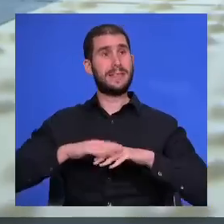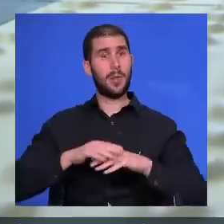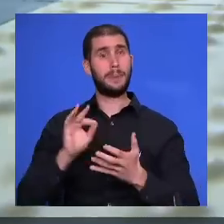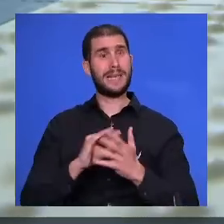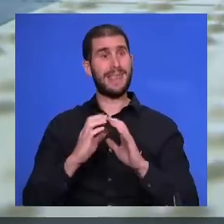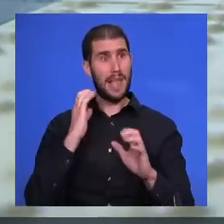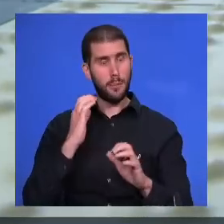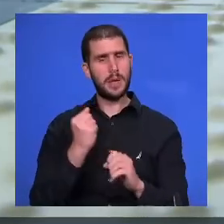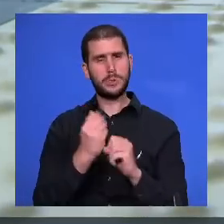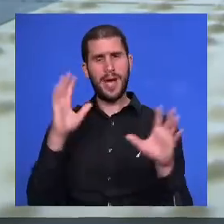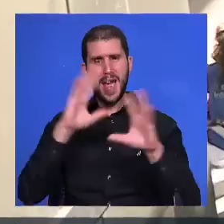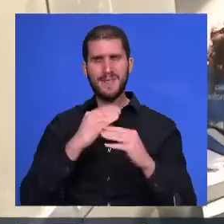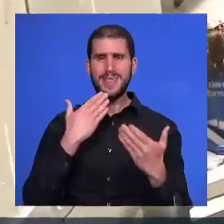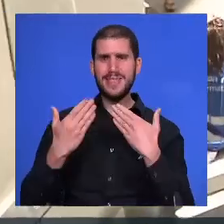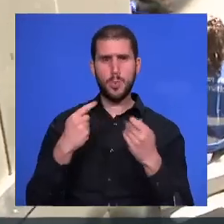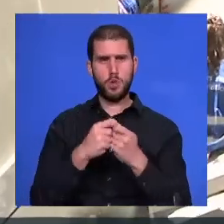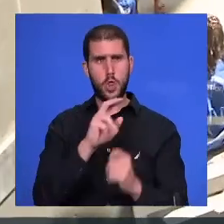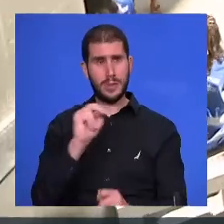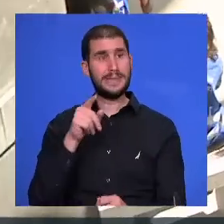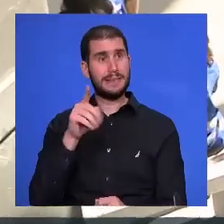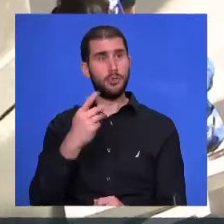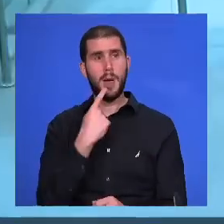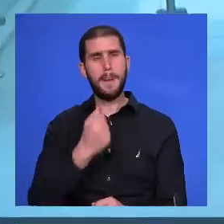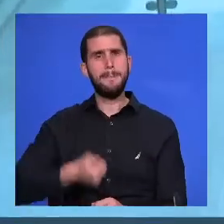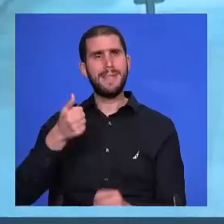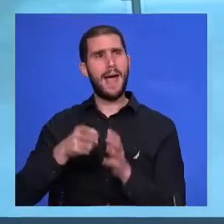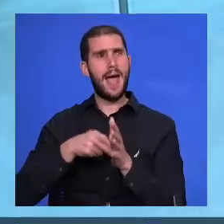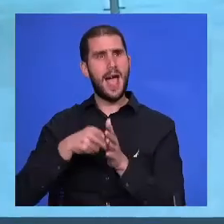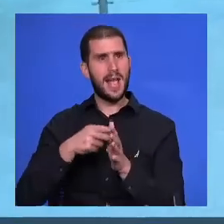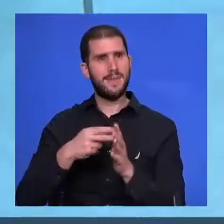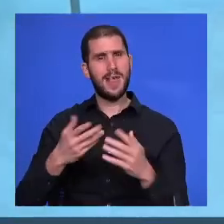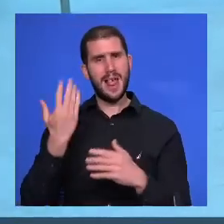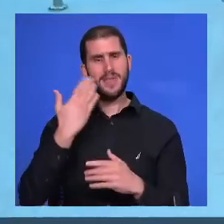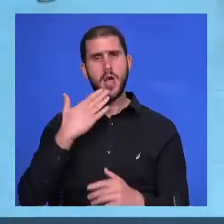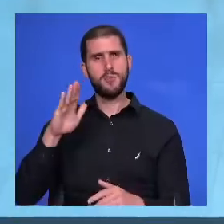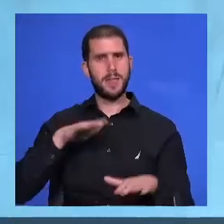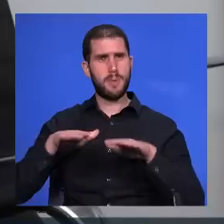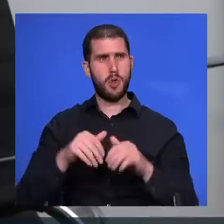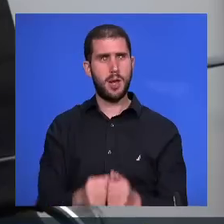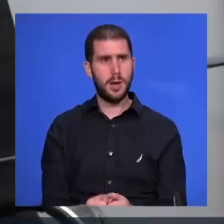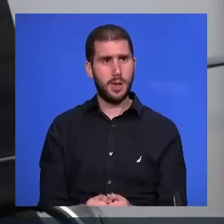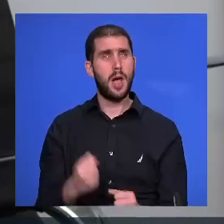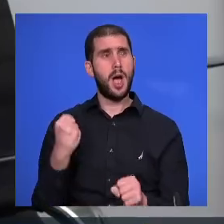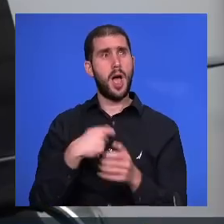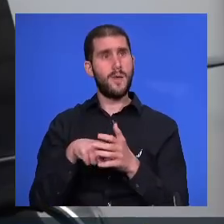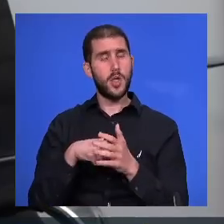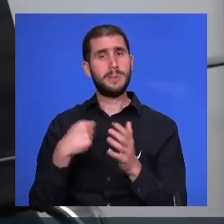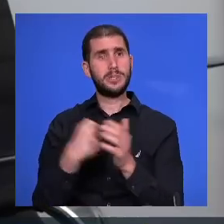התחבורה יקיימו הערב דיון בנושא, וזה מה שאמר מנכ״ל הרכבת יום לפני השבעת הממשלה. העבודות בסופי